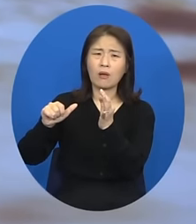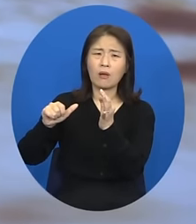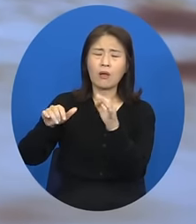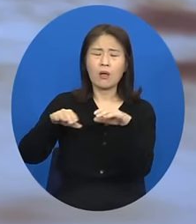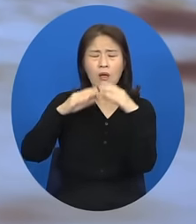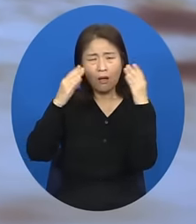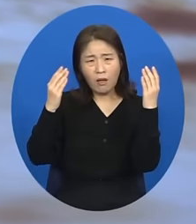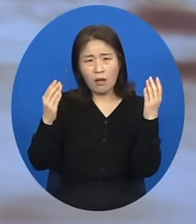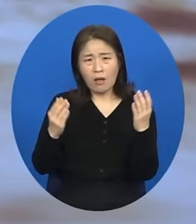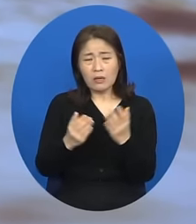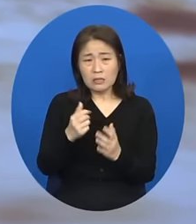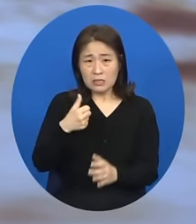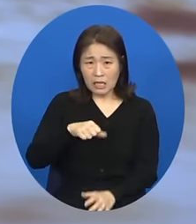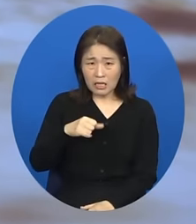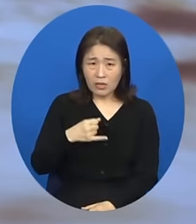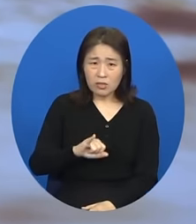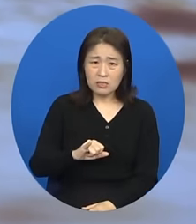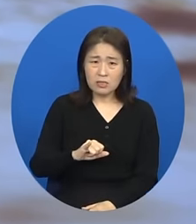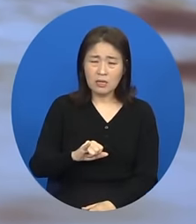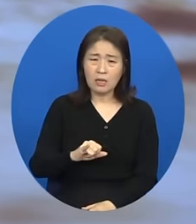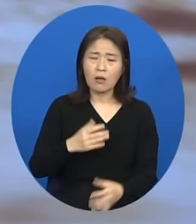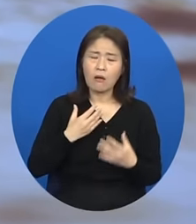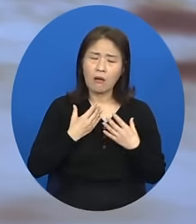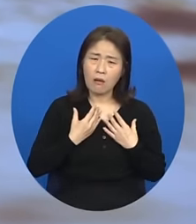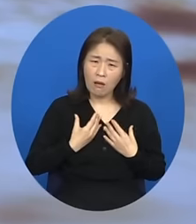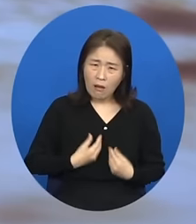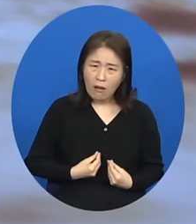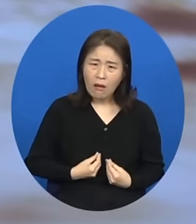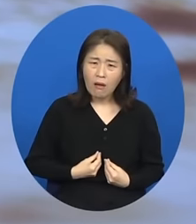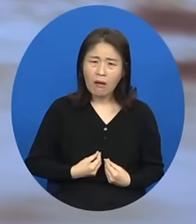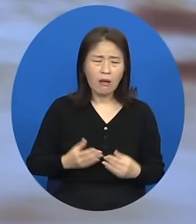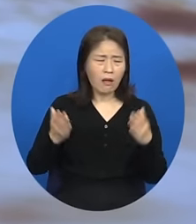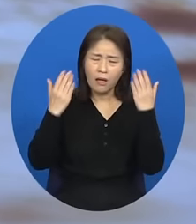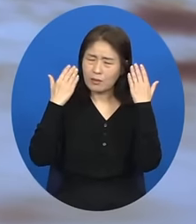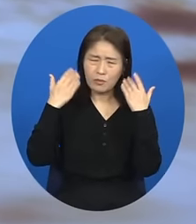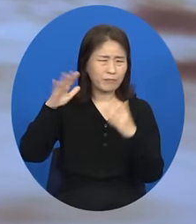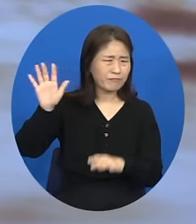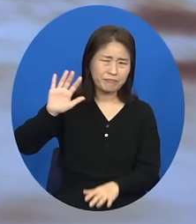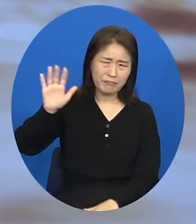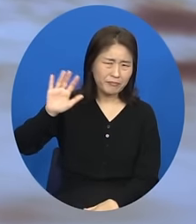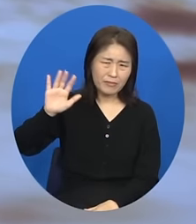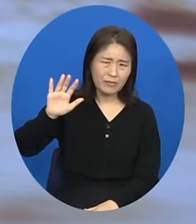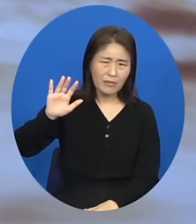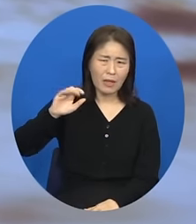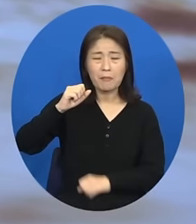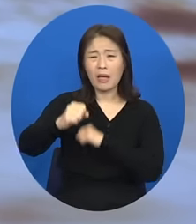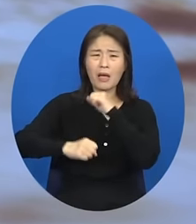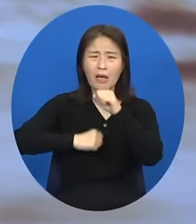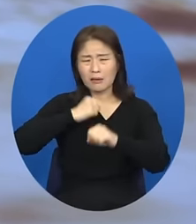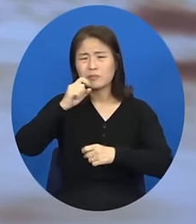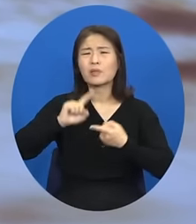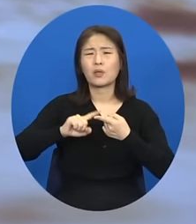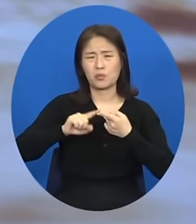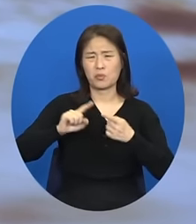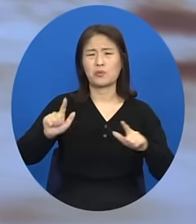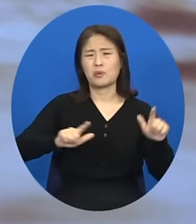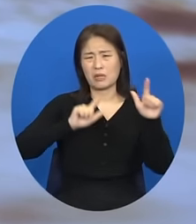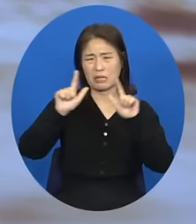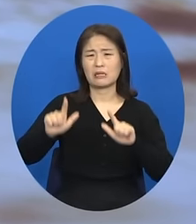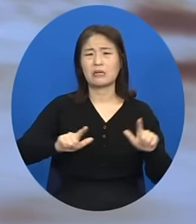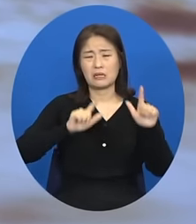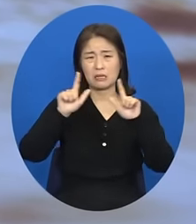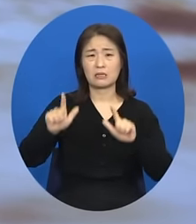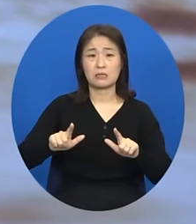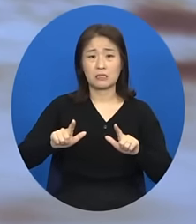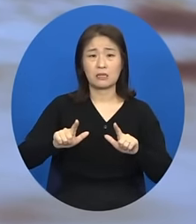자녀들이 그때부터 상심을 하고 학교를 가지 않고 마음대로 살았다고 합니다. 그러니까 이